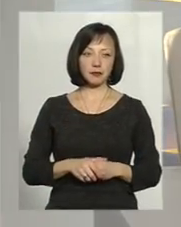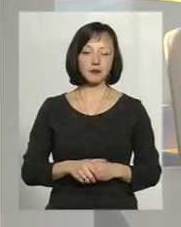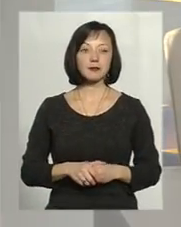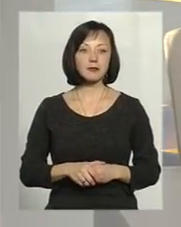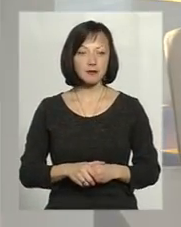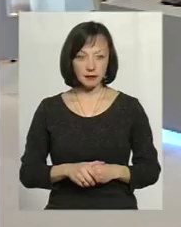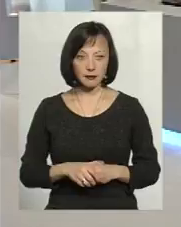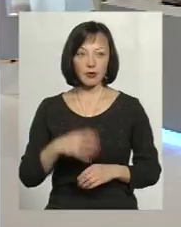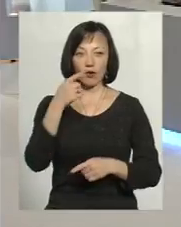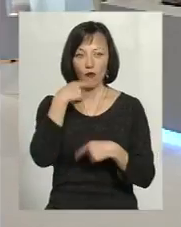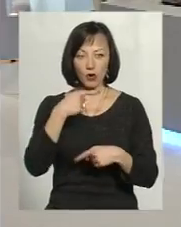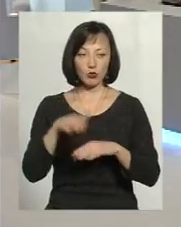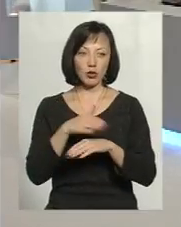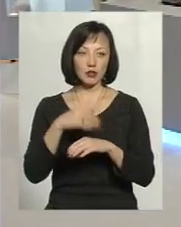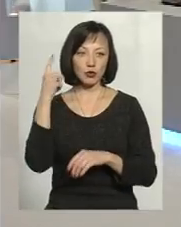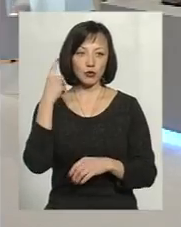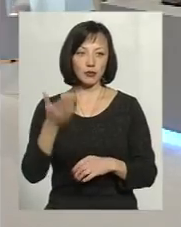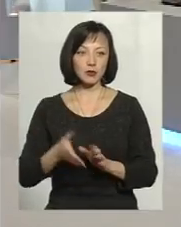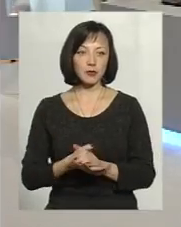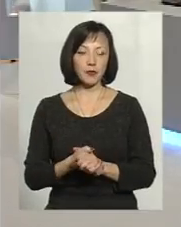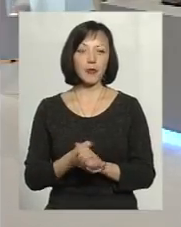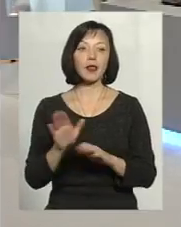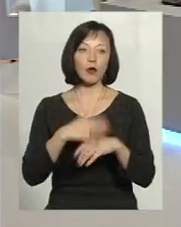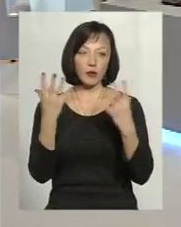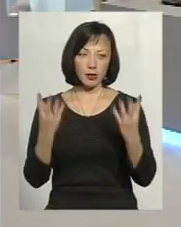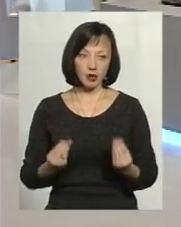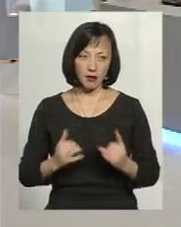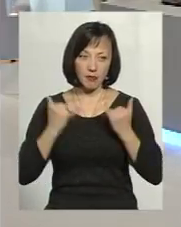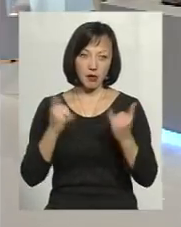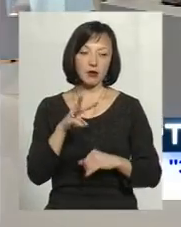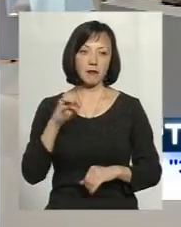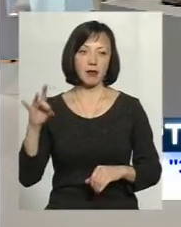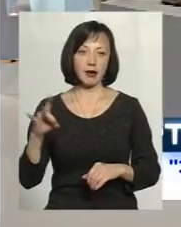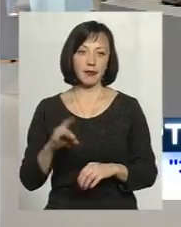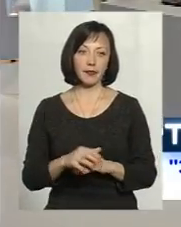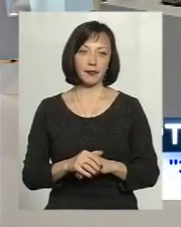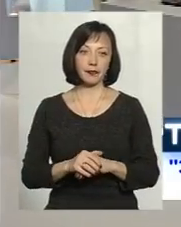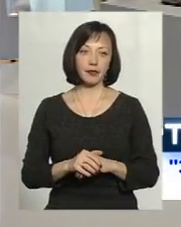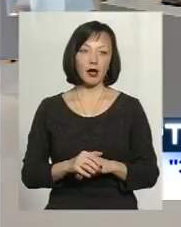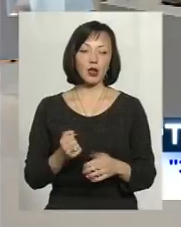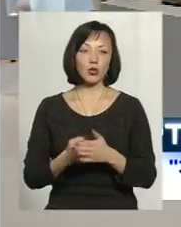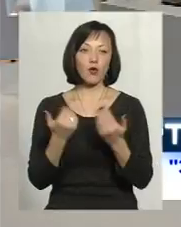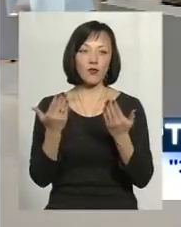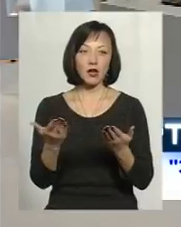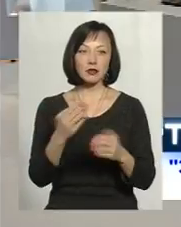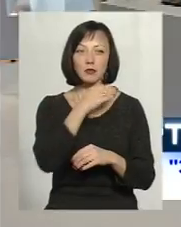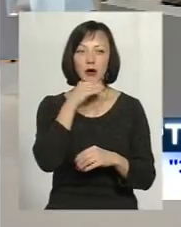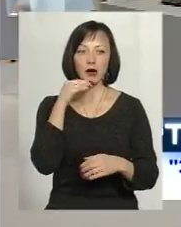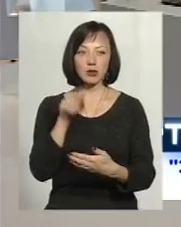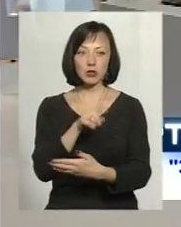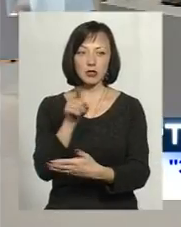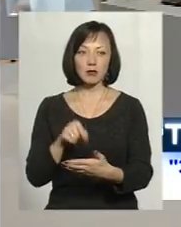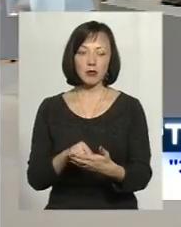Алло? Ви в ефірі, говоріть, будь ласка. Добрий день, пане мер. Доброго дня. До вас дуже багато